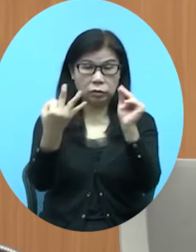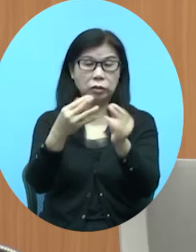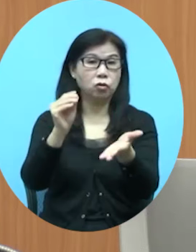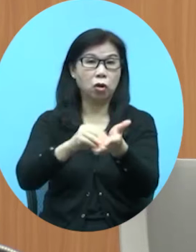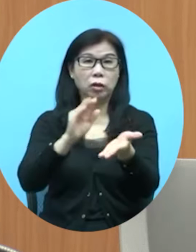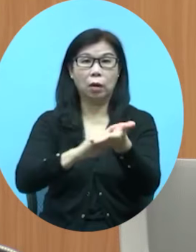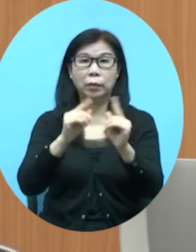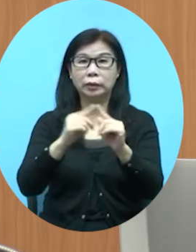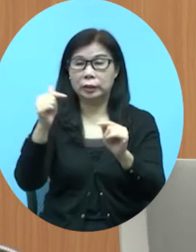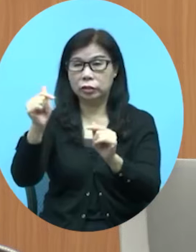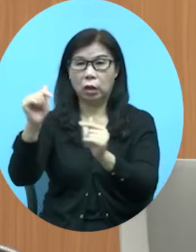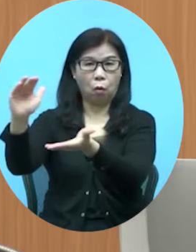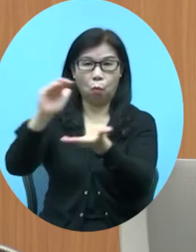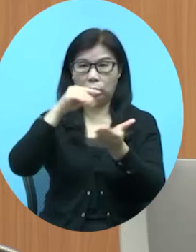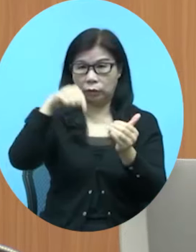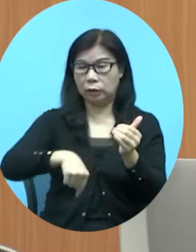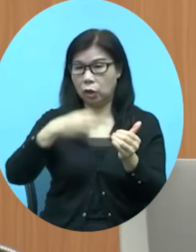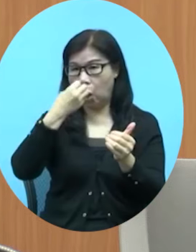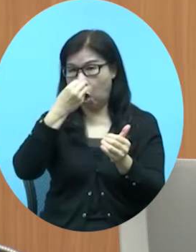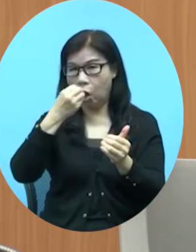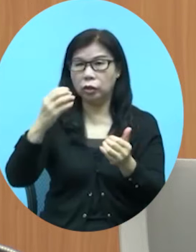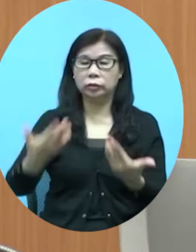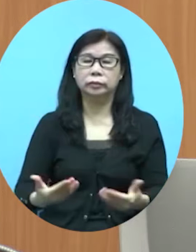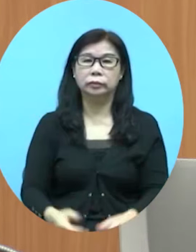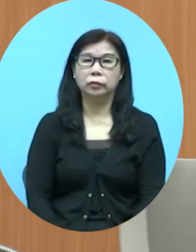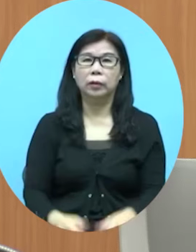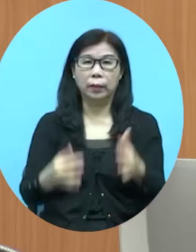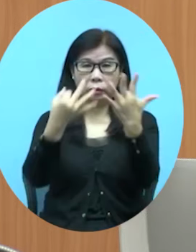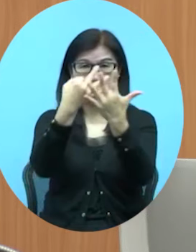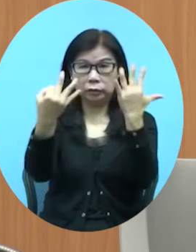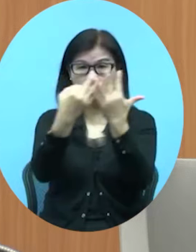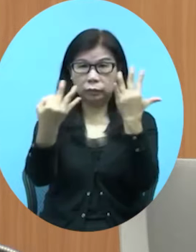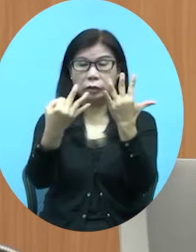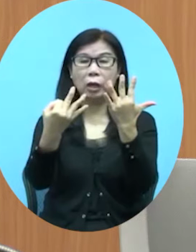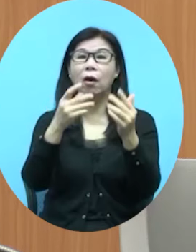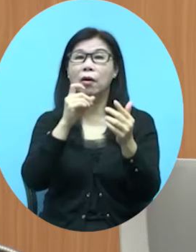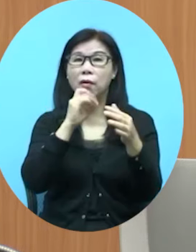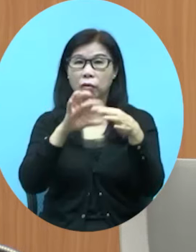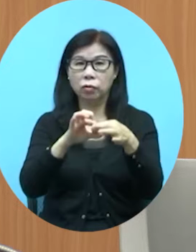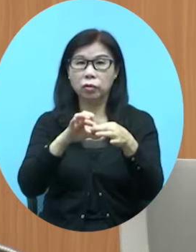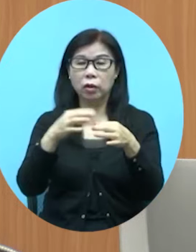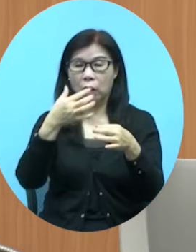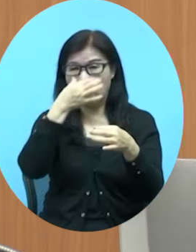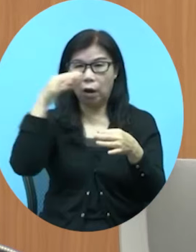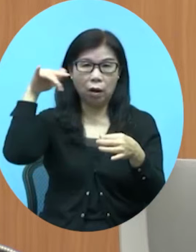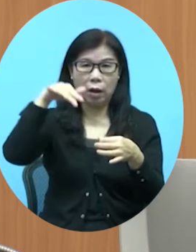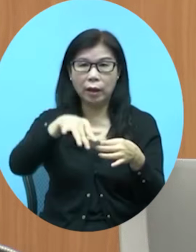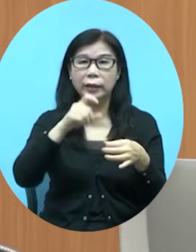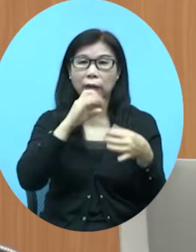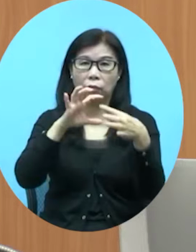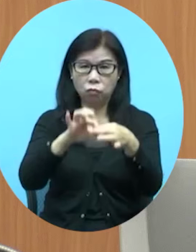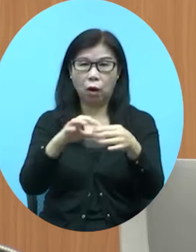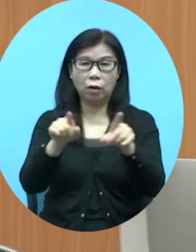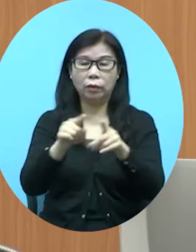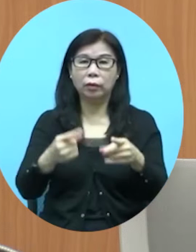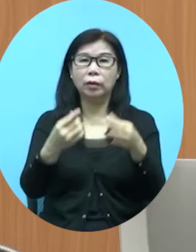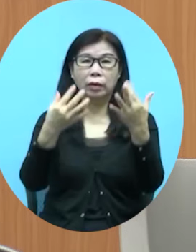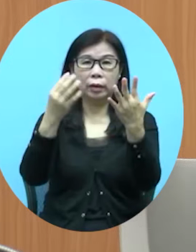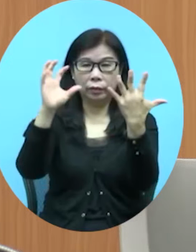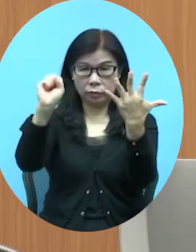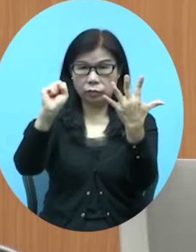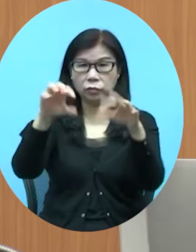10宗是輸入性個案有53宗是有流行病學關聯的個案其中50